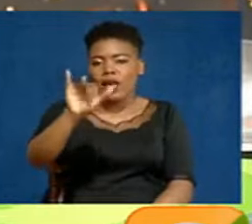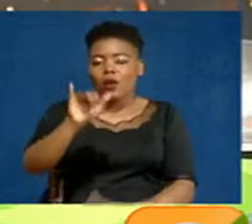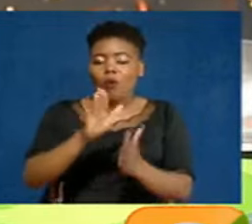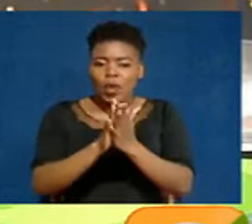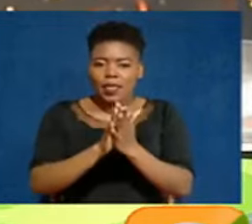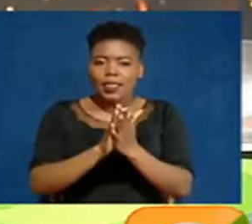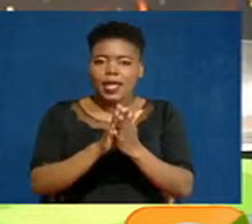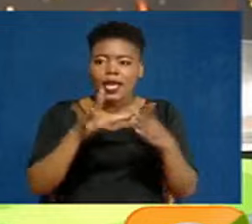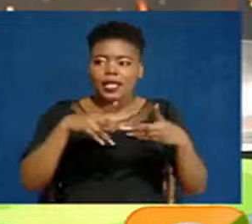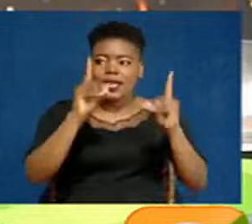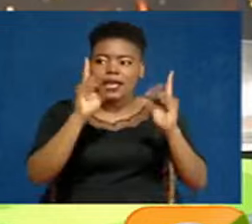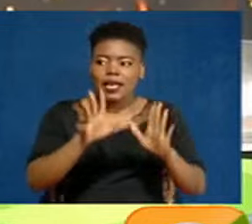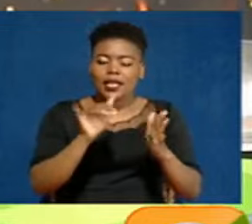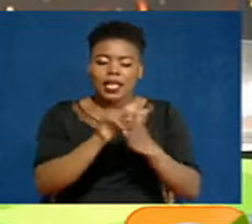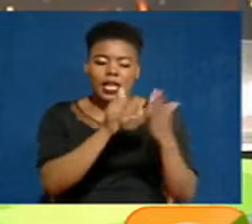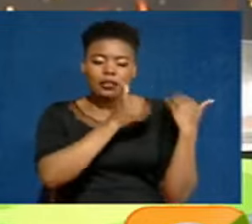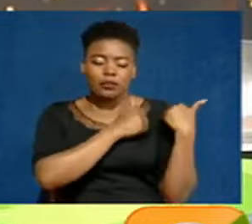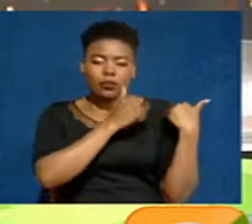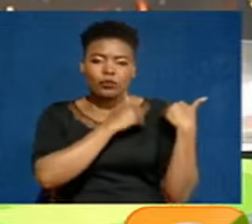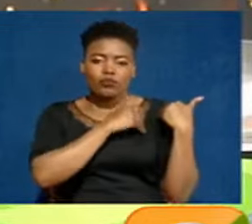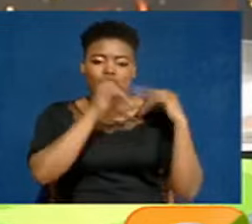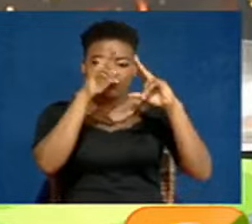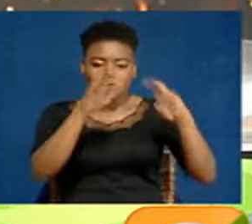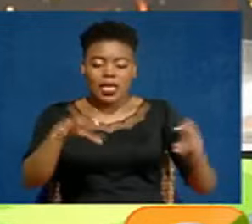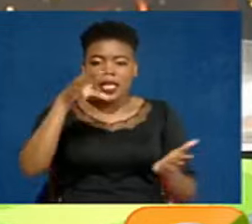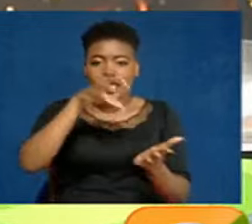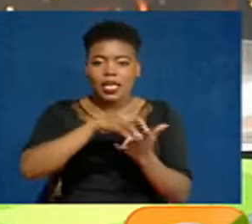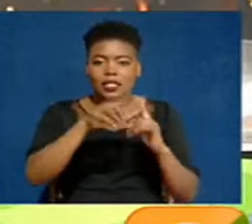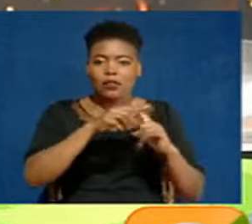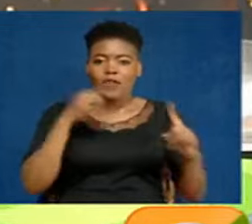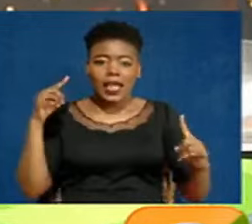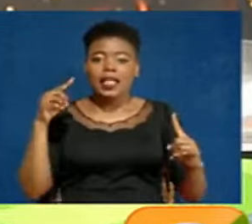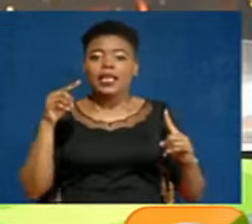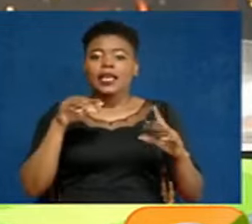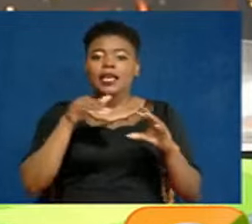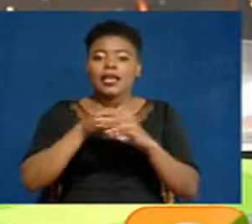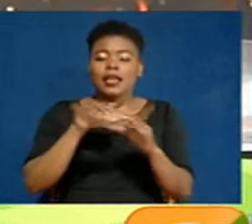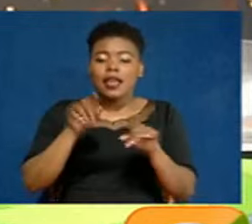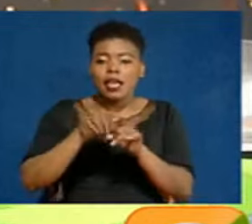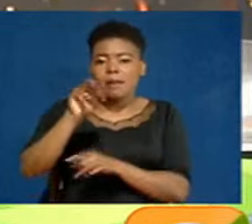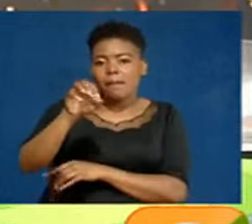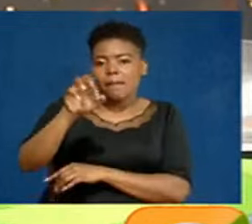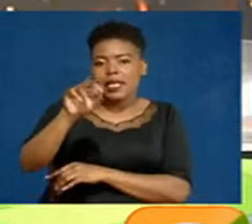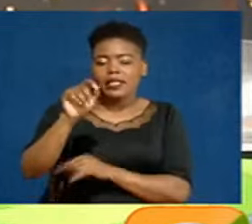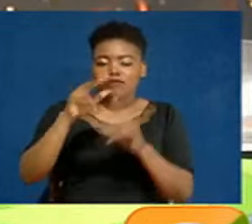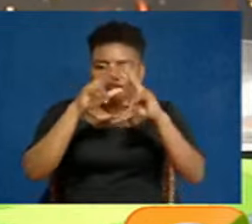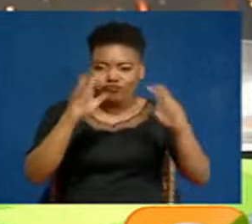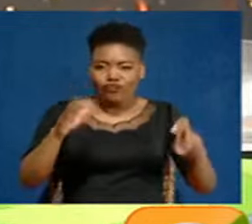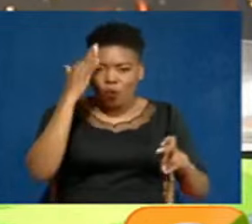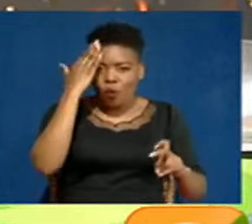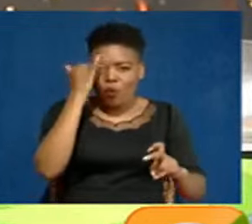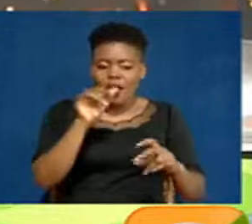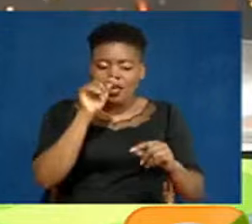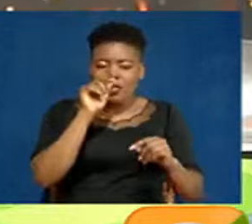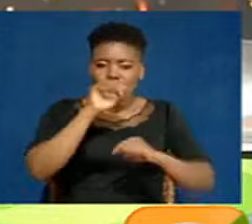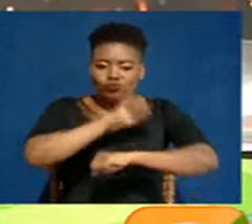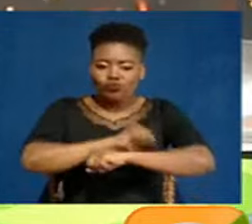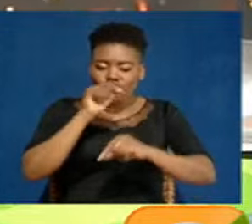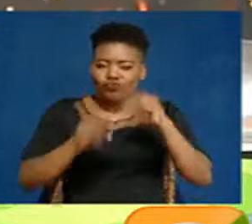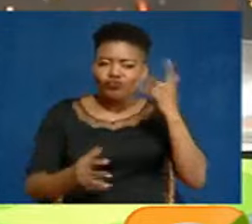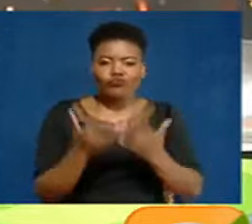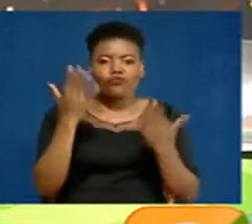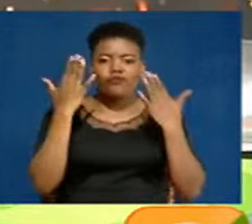cha kuchunguza visa vya mauaji Martin Nyuguto unachunguza kiini cha moto huo. Katiti Njoroge